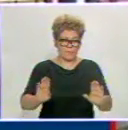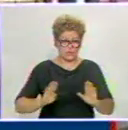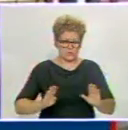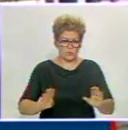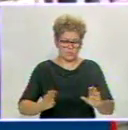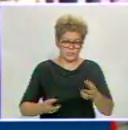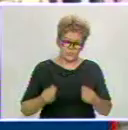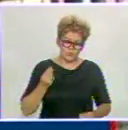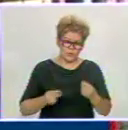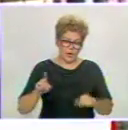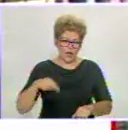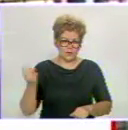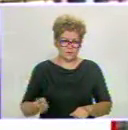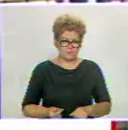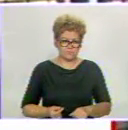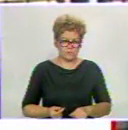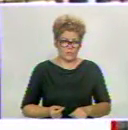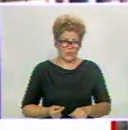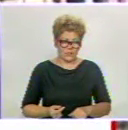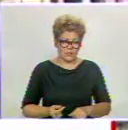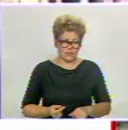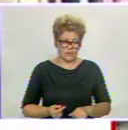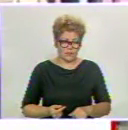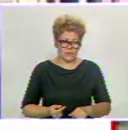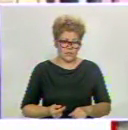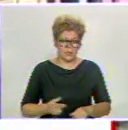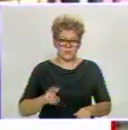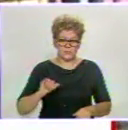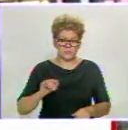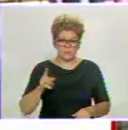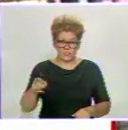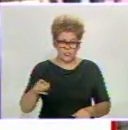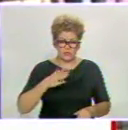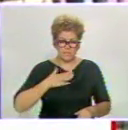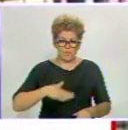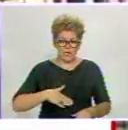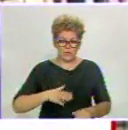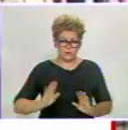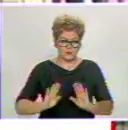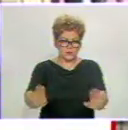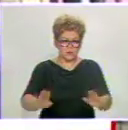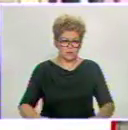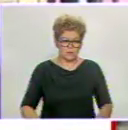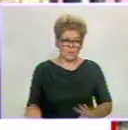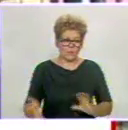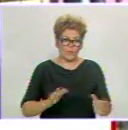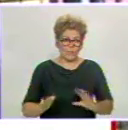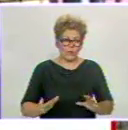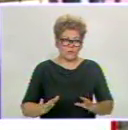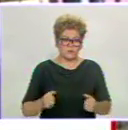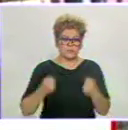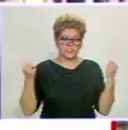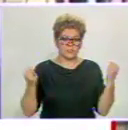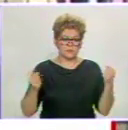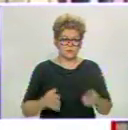joacă. Asta am zis. Și atunci, cum eram așa, ție îți place să te împingă cineva? S-a uitat speriat, într-adevăr, probabil că nu s-a aștepta, mă